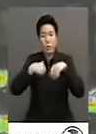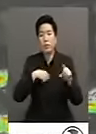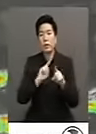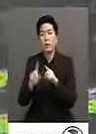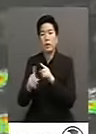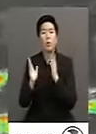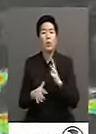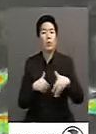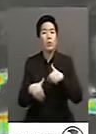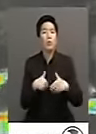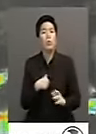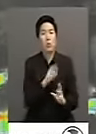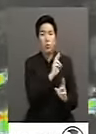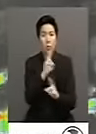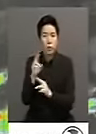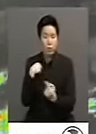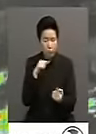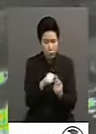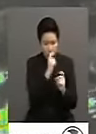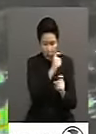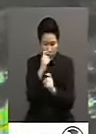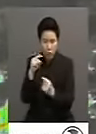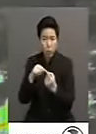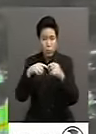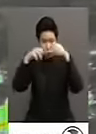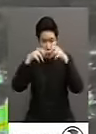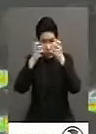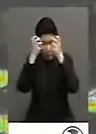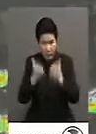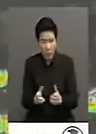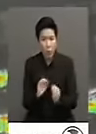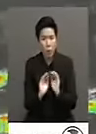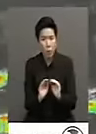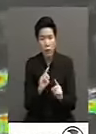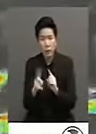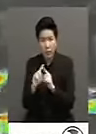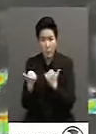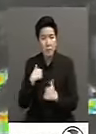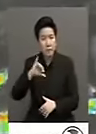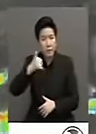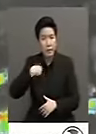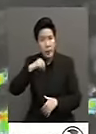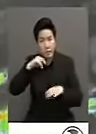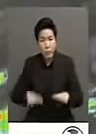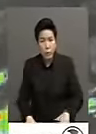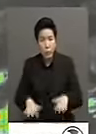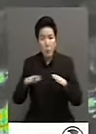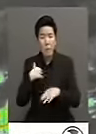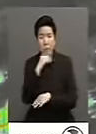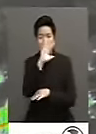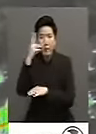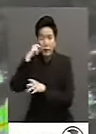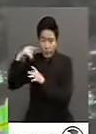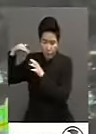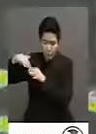ชาชนต้องระมัดระวังนะครับในจุดที่เจอกับฝนตกหนักฝนตกหนักสะสมอาจจะมีน้ำท่วมฉับพลันน้ำป่าไหลหลาก